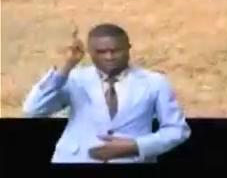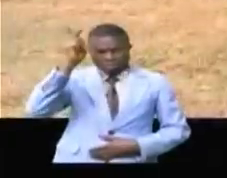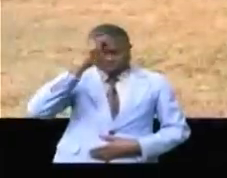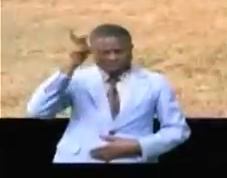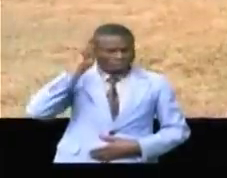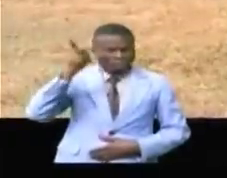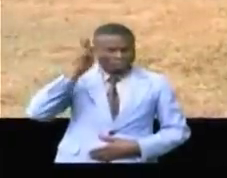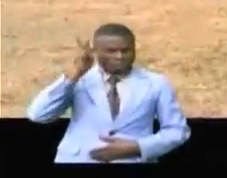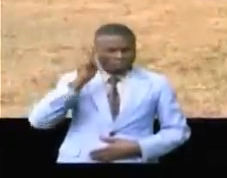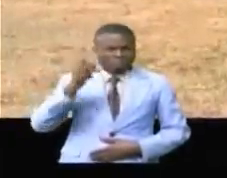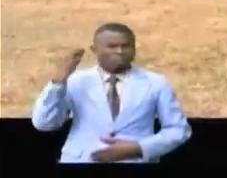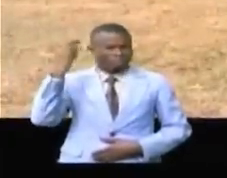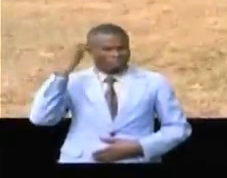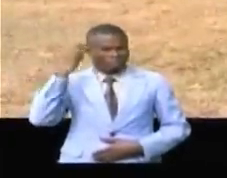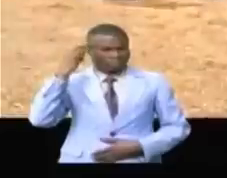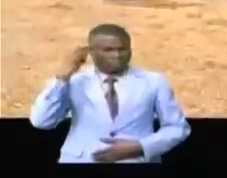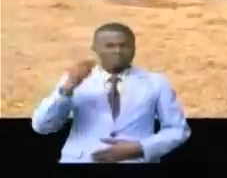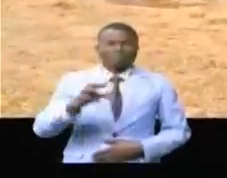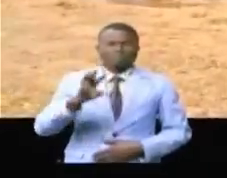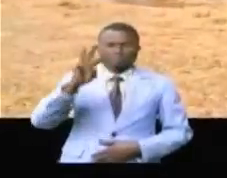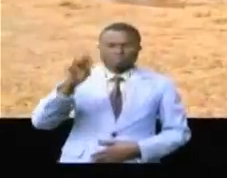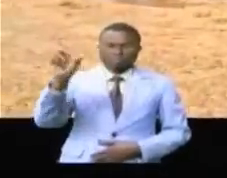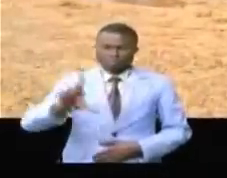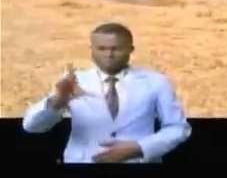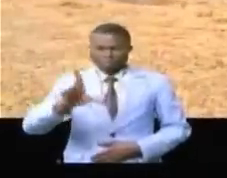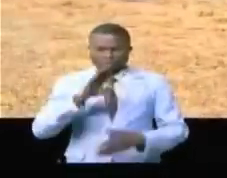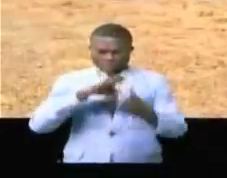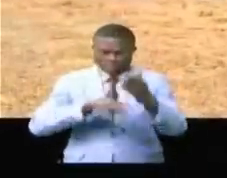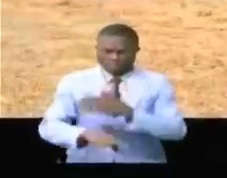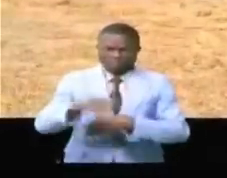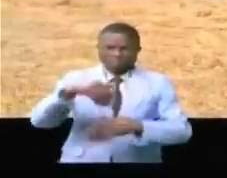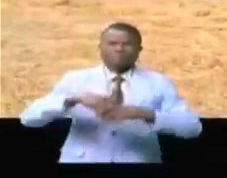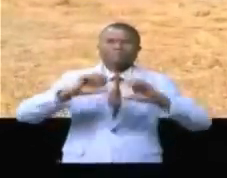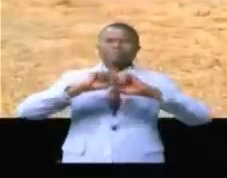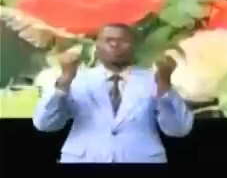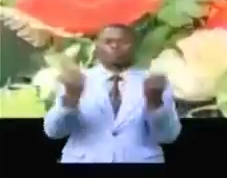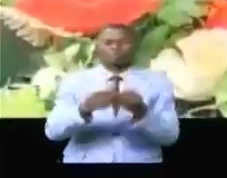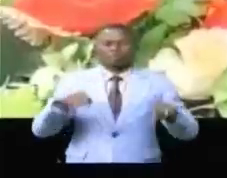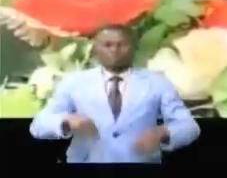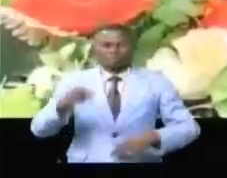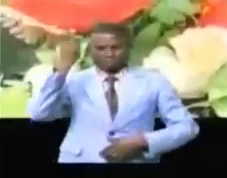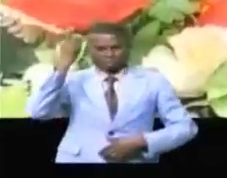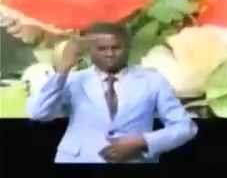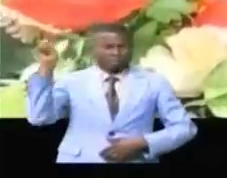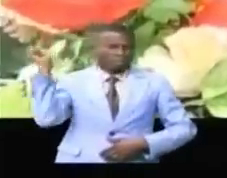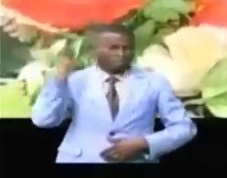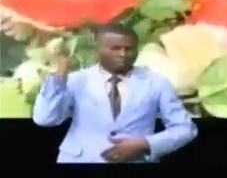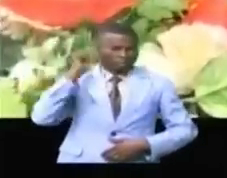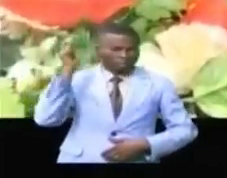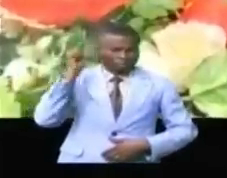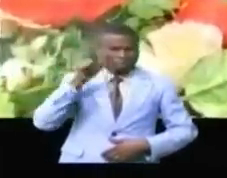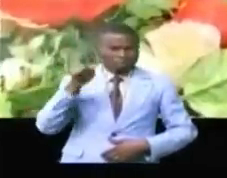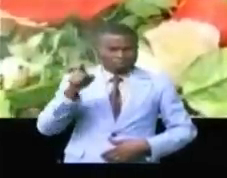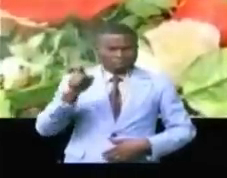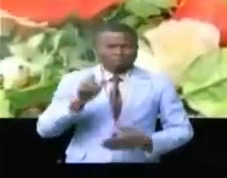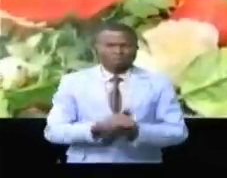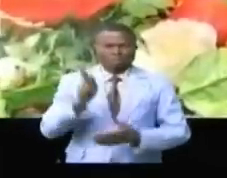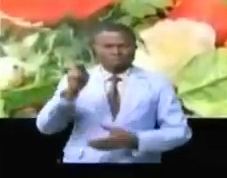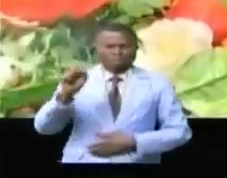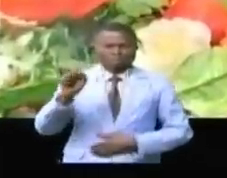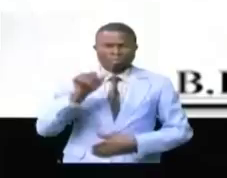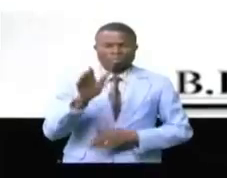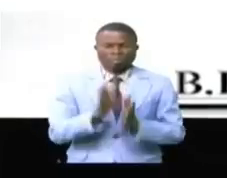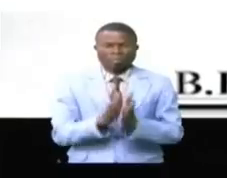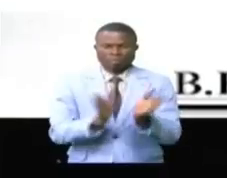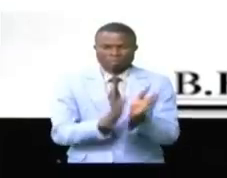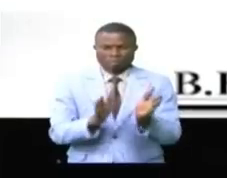Kisenso, Njili et Mombele Limité, ont été réinsérés dans la société à Kinshasa. Le professeur Raoul Kienge-Kienge, directeur de